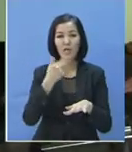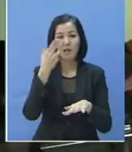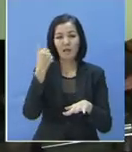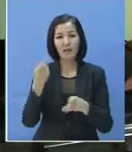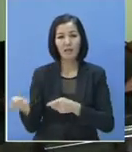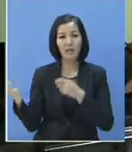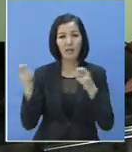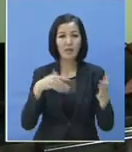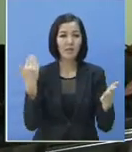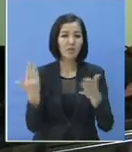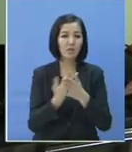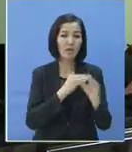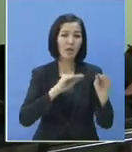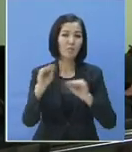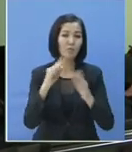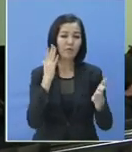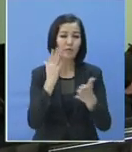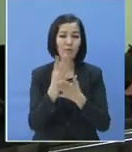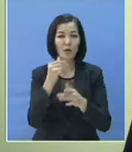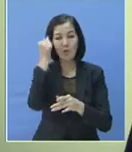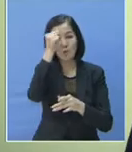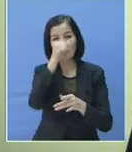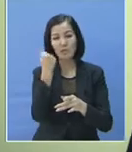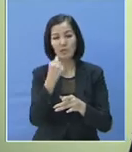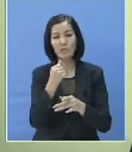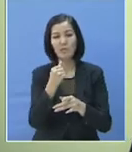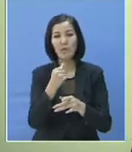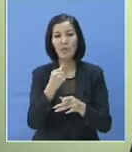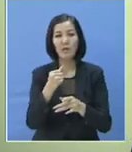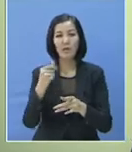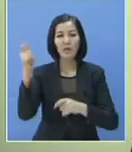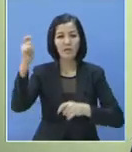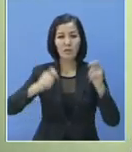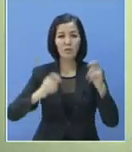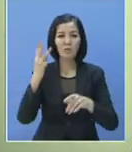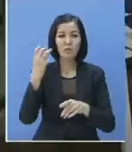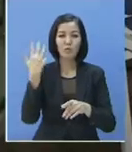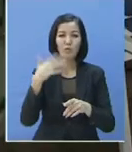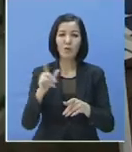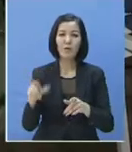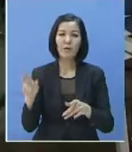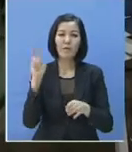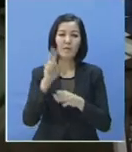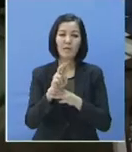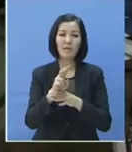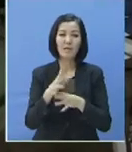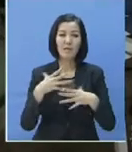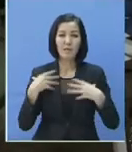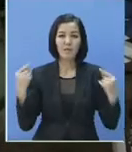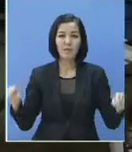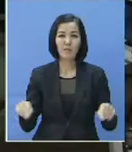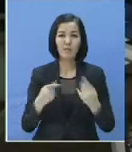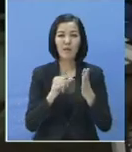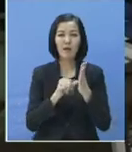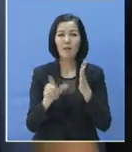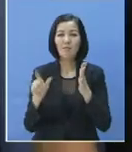әкелінген заманауи жабдықтары бар. 4 жылдың ішінде бұл жерге еліміздің бірнеше аймағынан 350-ден астам адам келген. 60-қа жуығының аяғынан